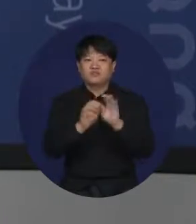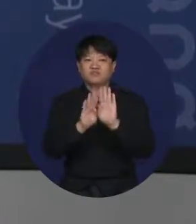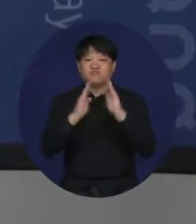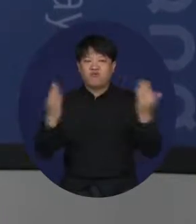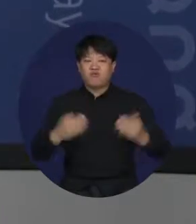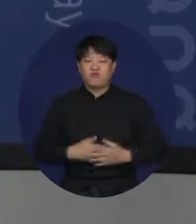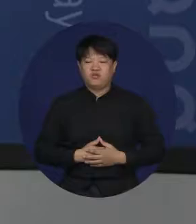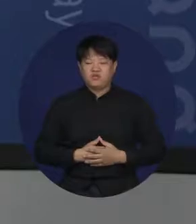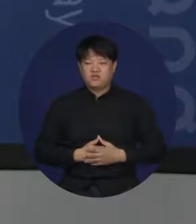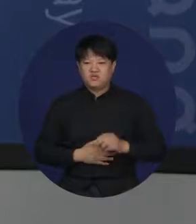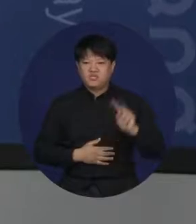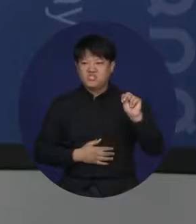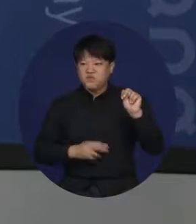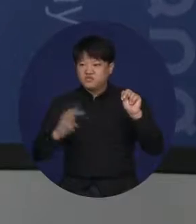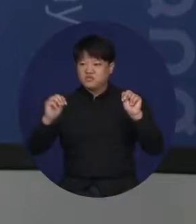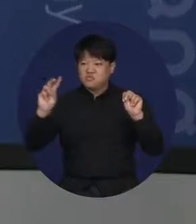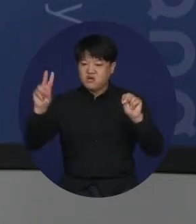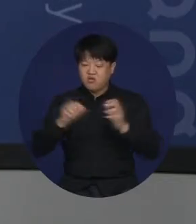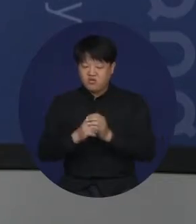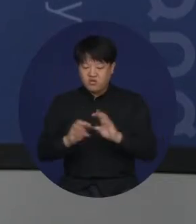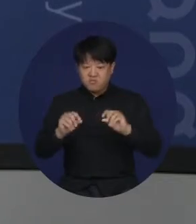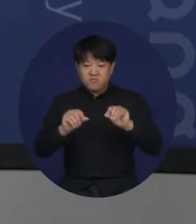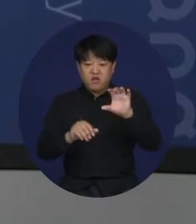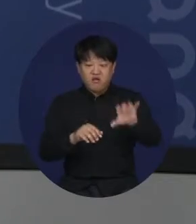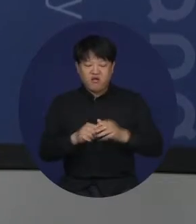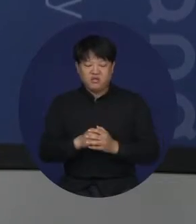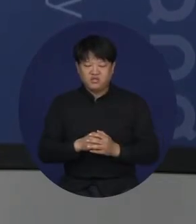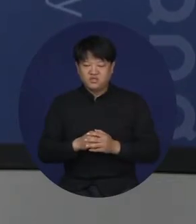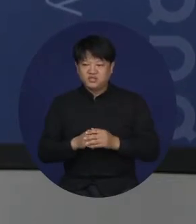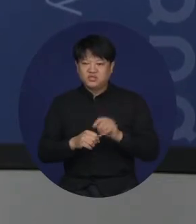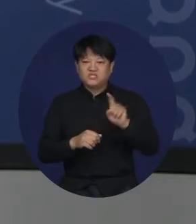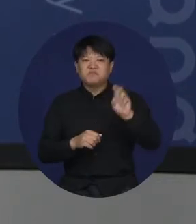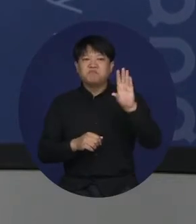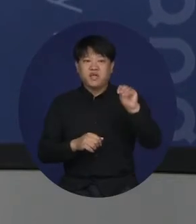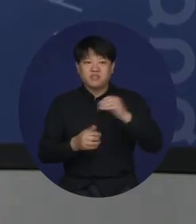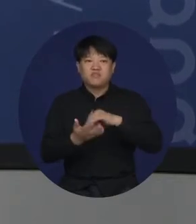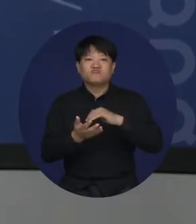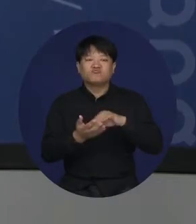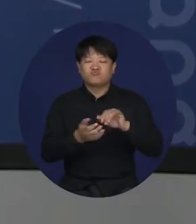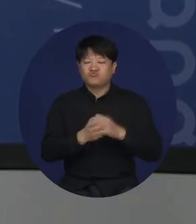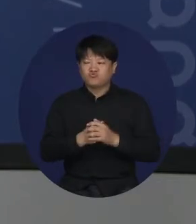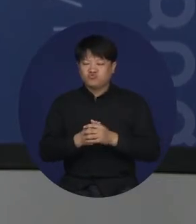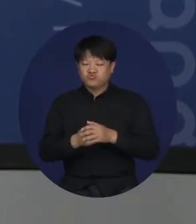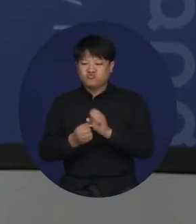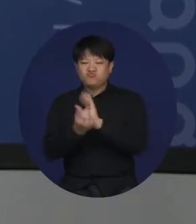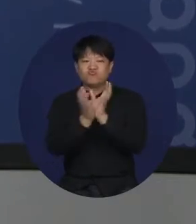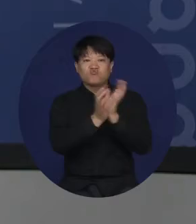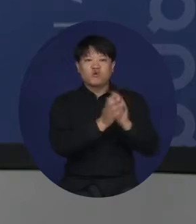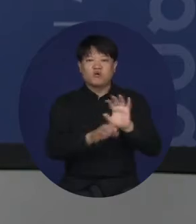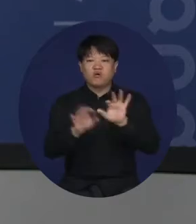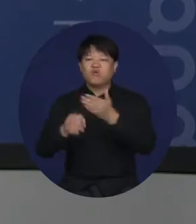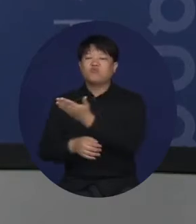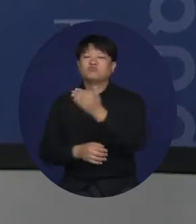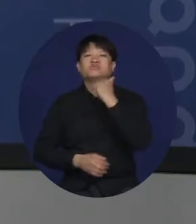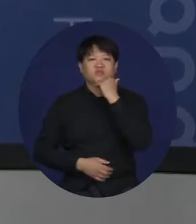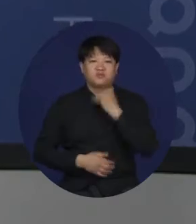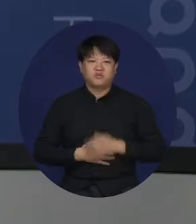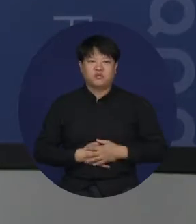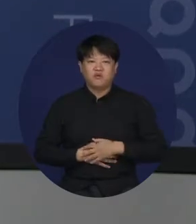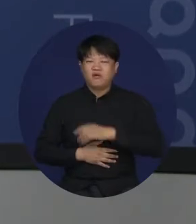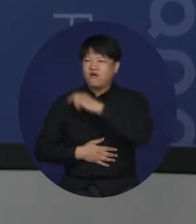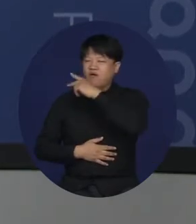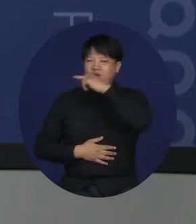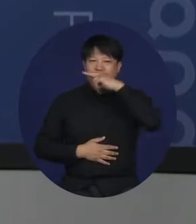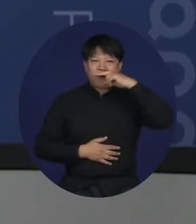장치가 펼쳐 줍니다 2만 제곱미터 에 가까운 꽃밭 채 10만여 보내 국화가 시민 여러분들을 기다리고 있습니다 가을